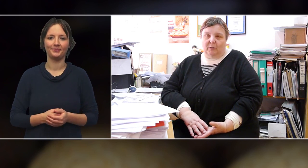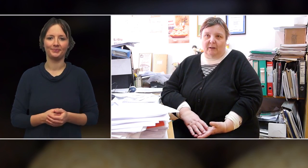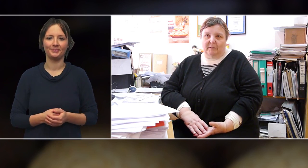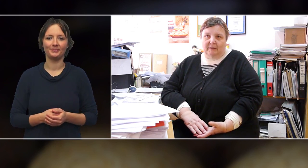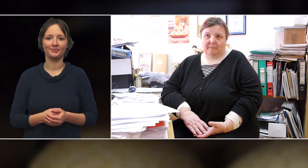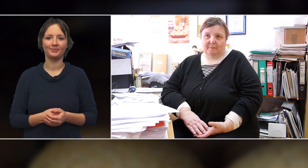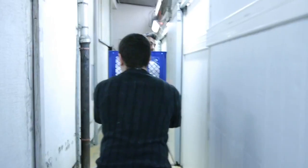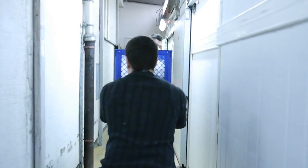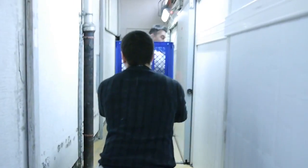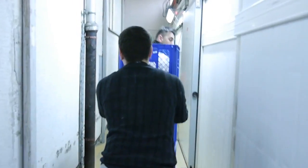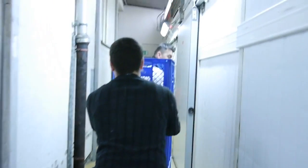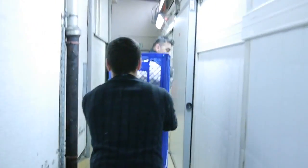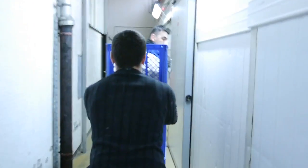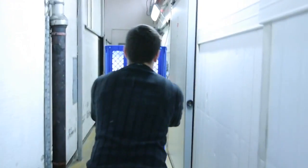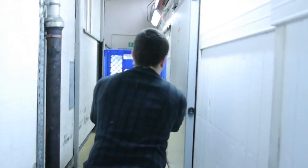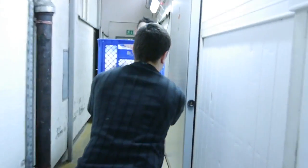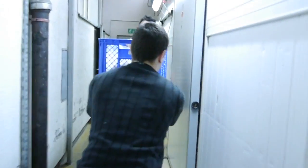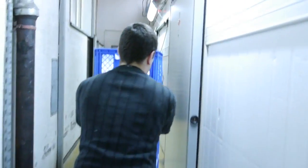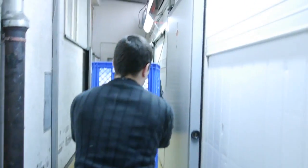zelo uporaben.